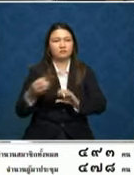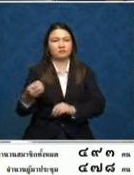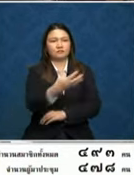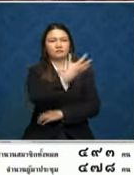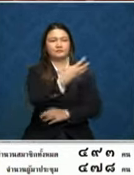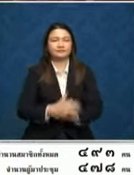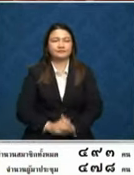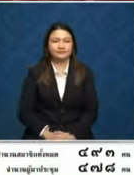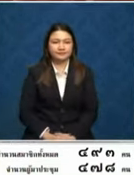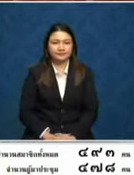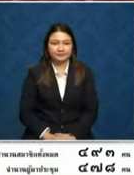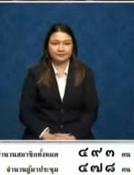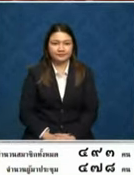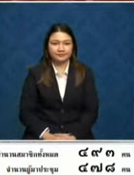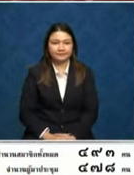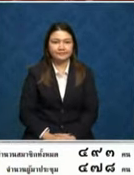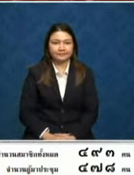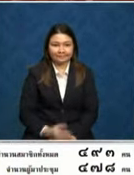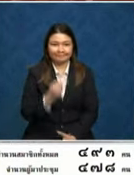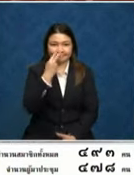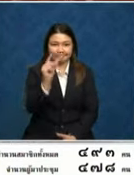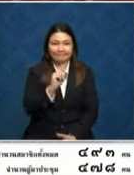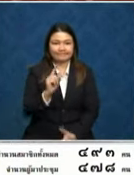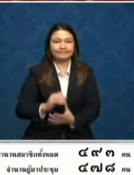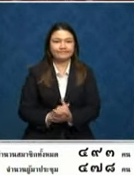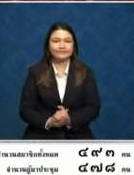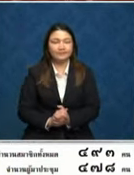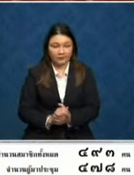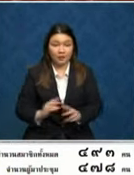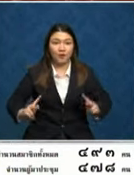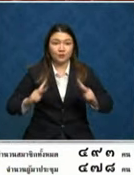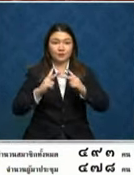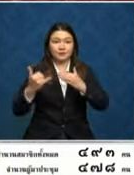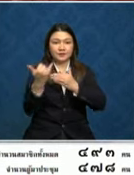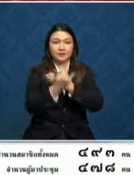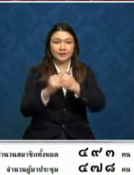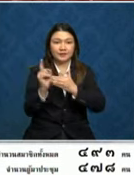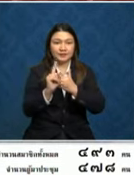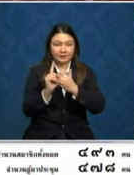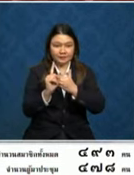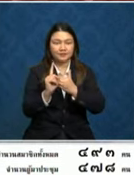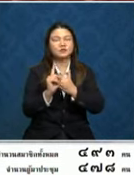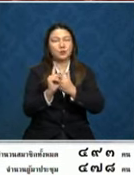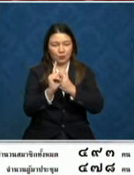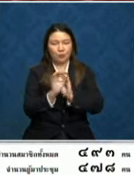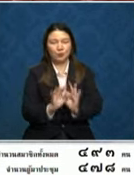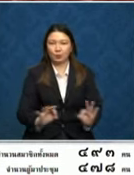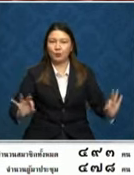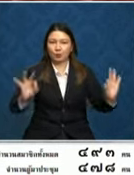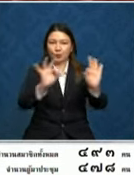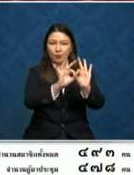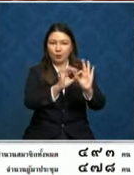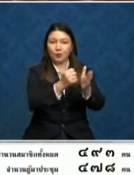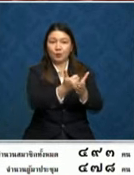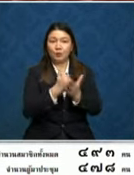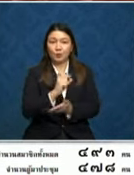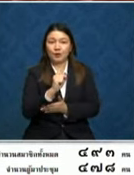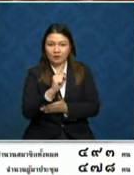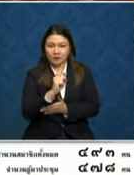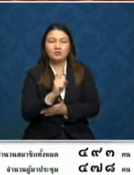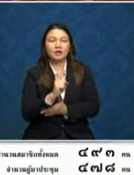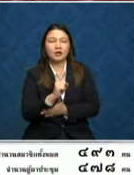ะท่านประธานคะเราต่างทราบกันดีนะคะว่ากระทรวงการต่างประเทศค่ะเป็นหนึ่งในกระทรวงสำคัญที่ทำหน้าที่ในการสร้าง